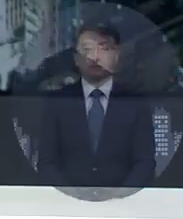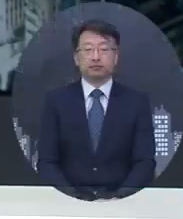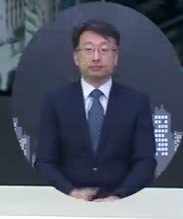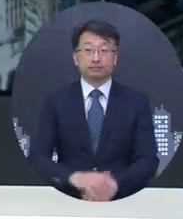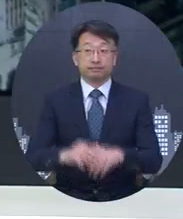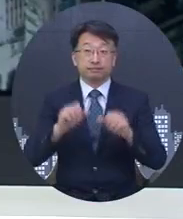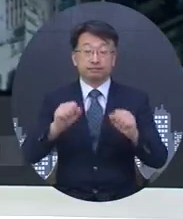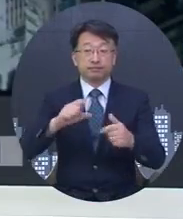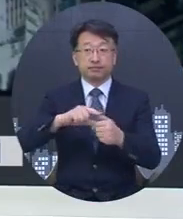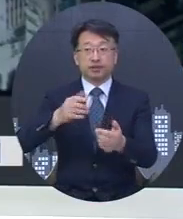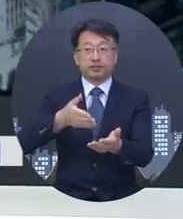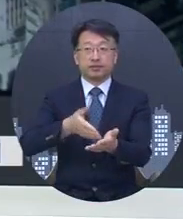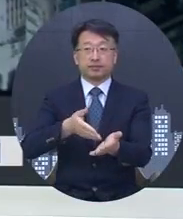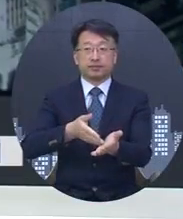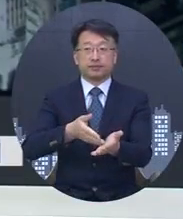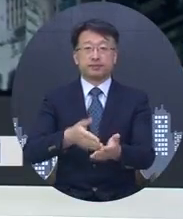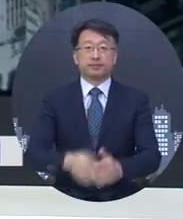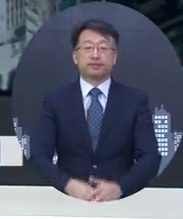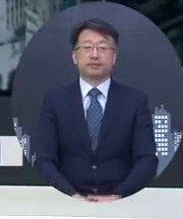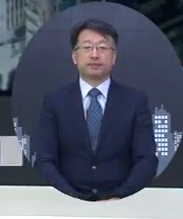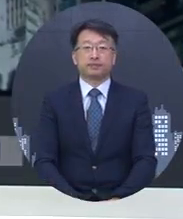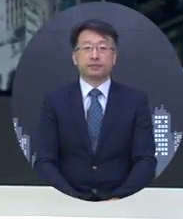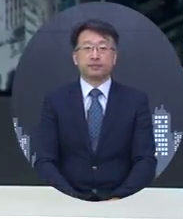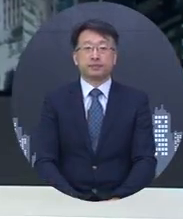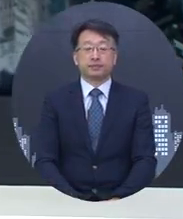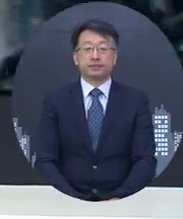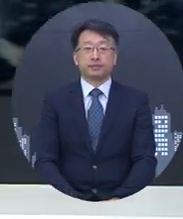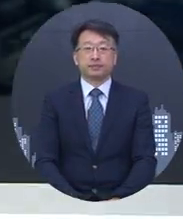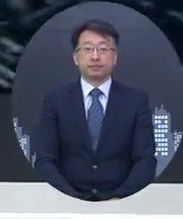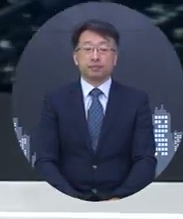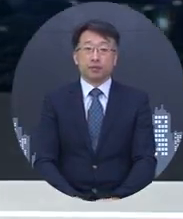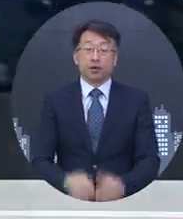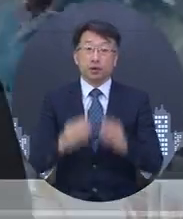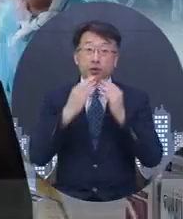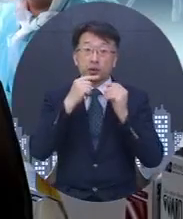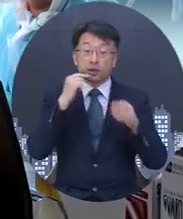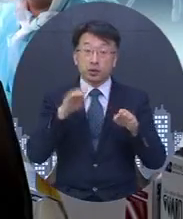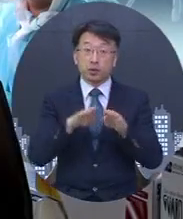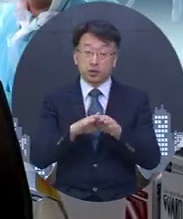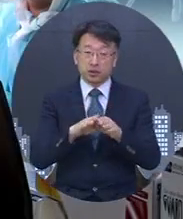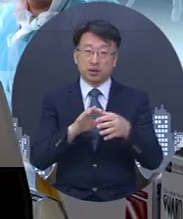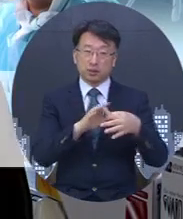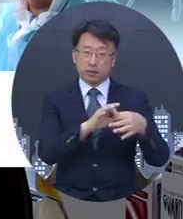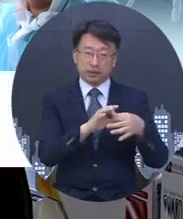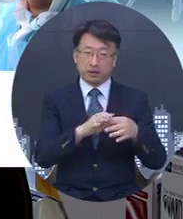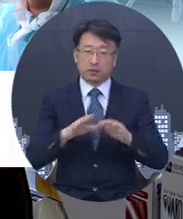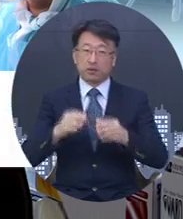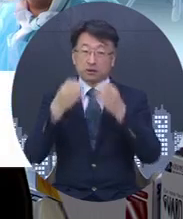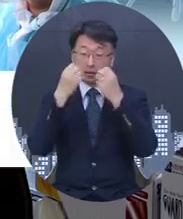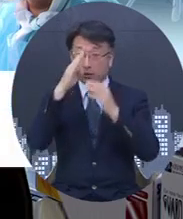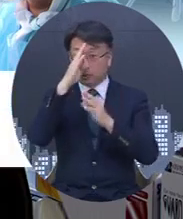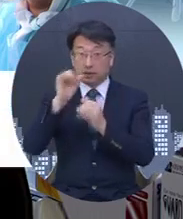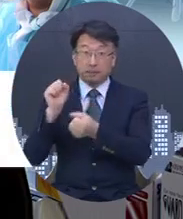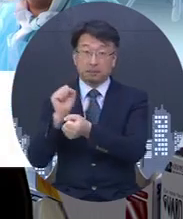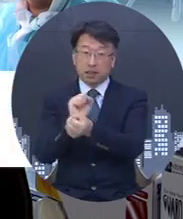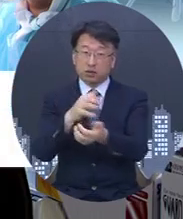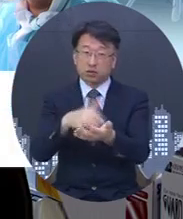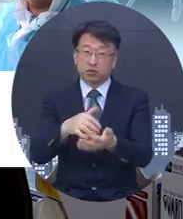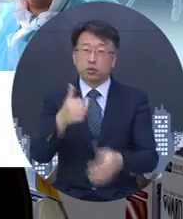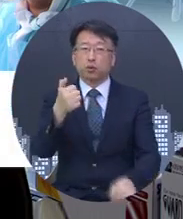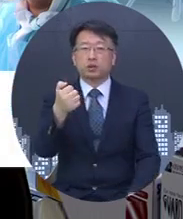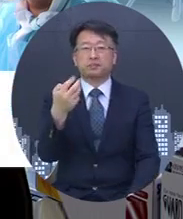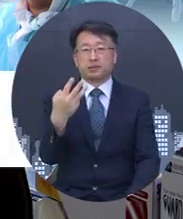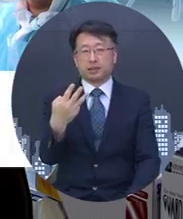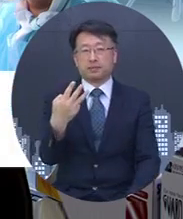여러분, 안녕하십니까? 뉴스데스크 경남 시작합니다. 주말과 휴일의 영향으로 경남 신규 확진 환자가